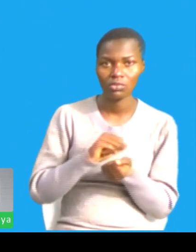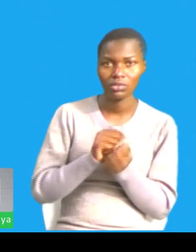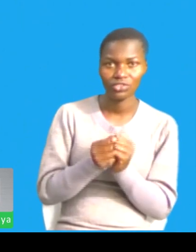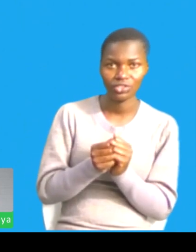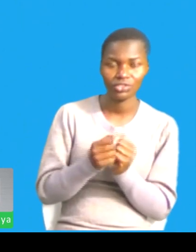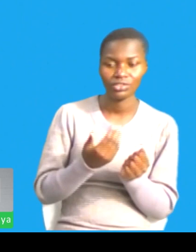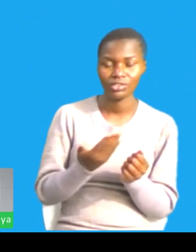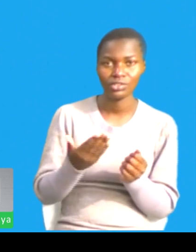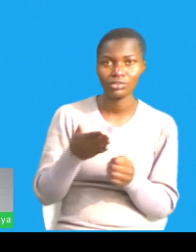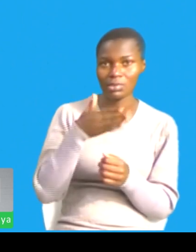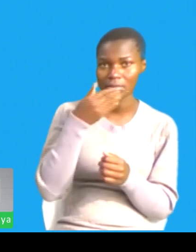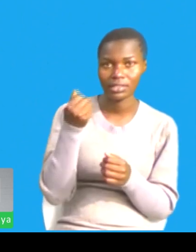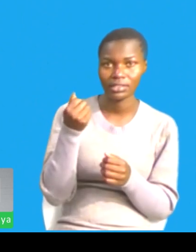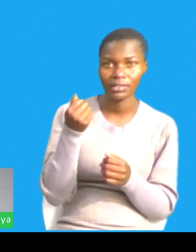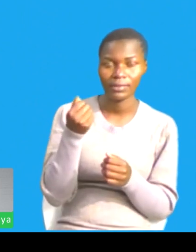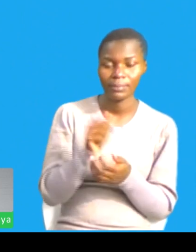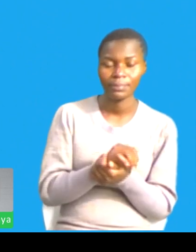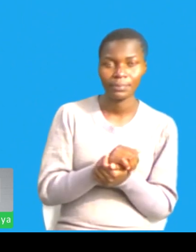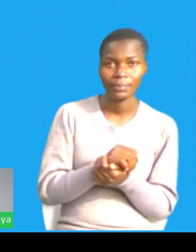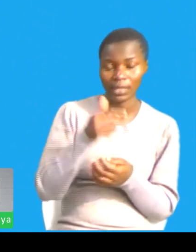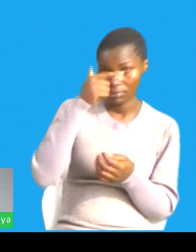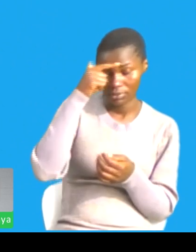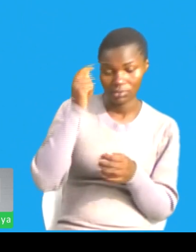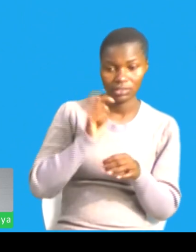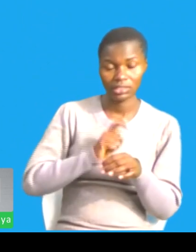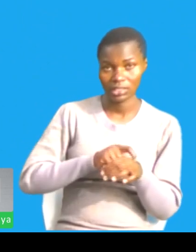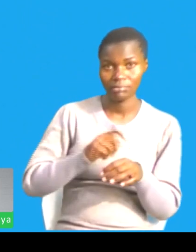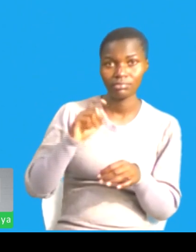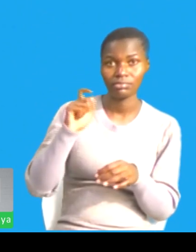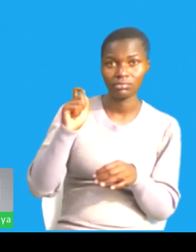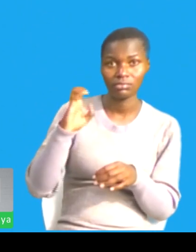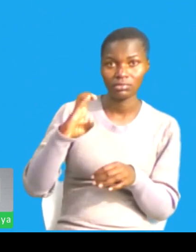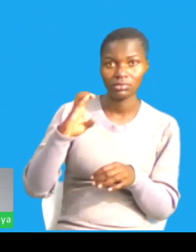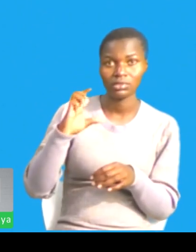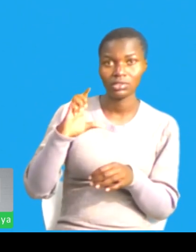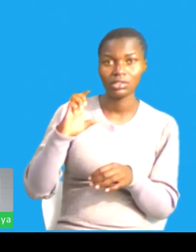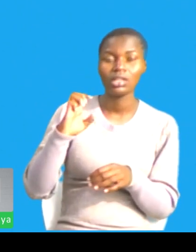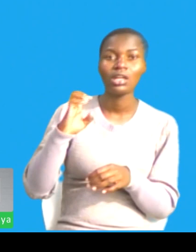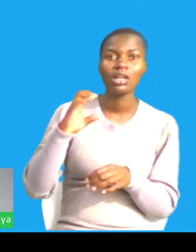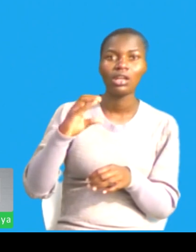better, kwa sababu Telcom ikipoteza kuna watu wengi sana watapoteza.